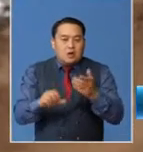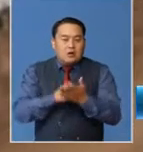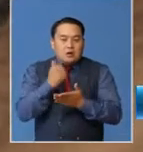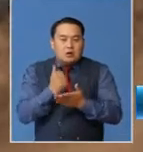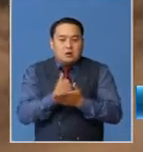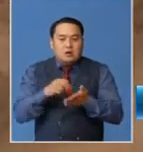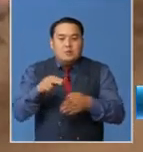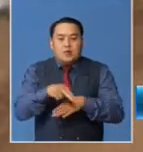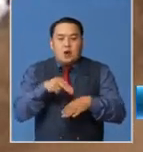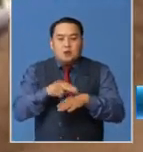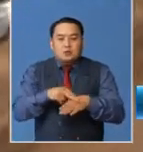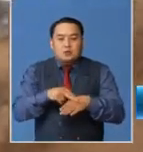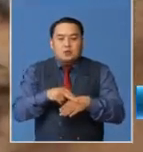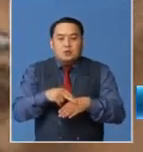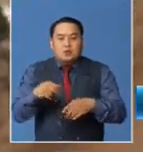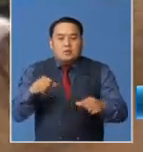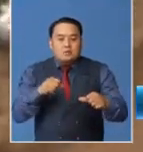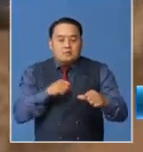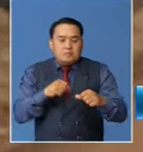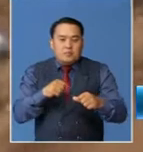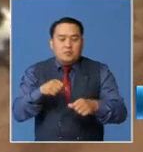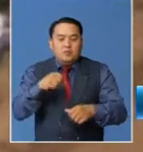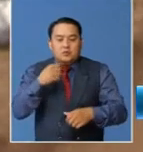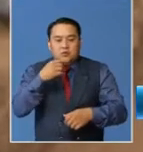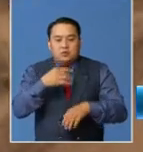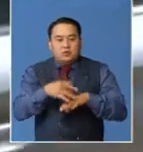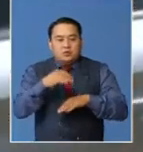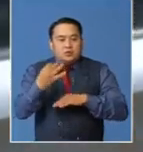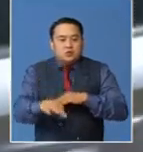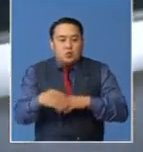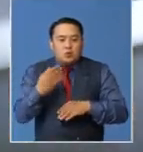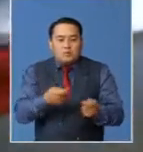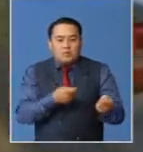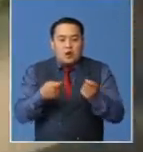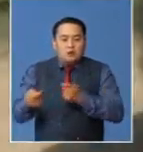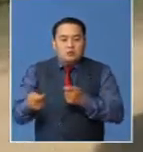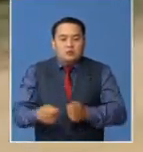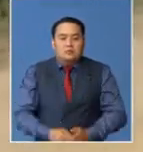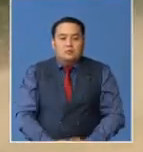версией полиция считает месть обиженного работника одной из ферм, поставлявшей клубнику.